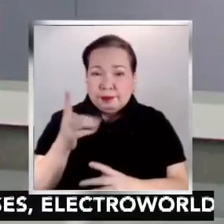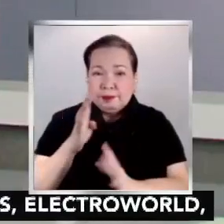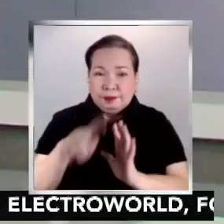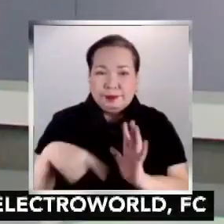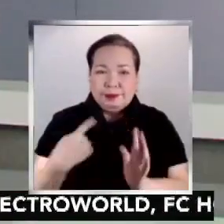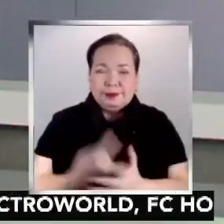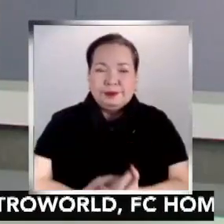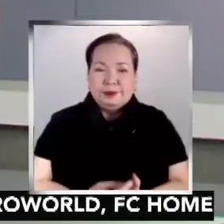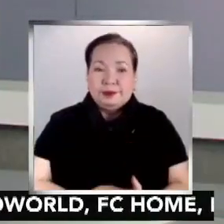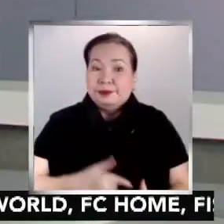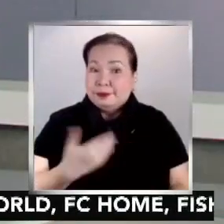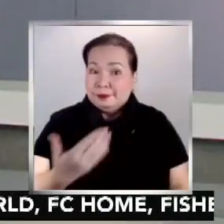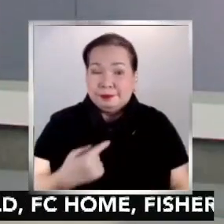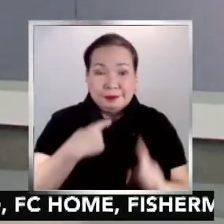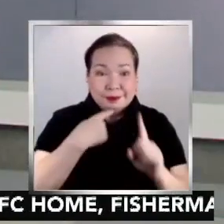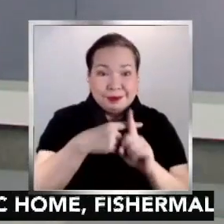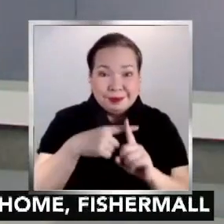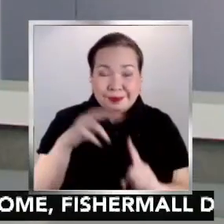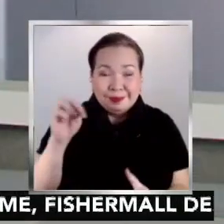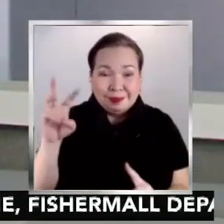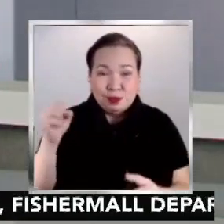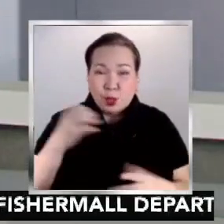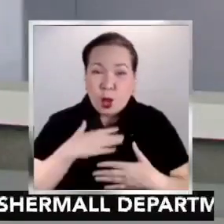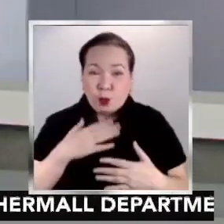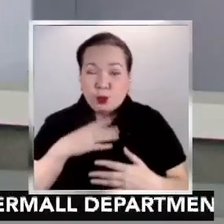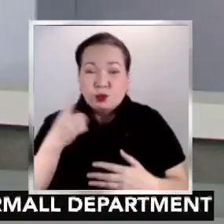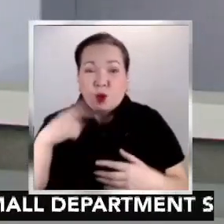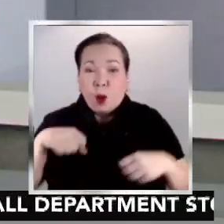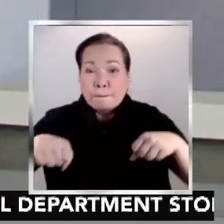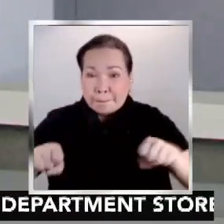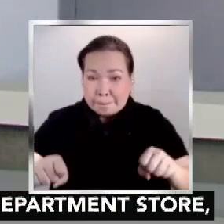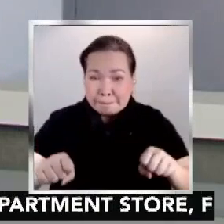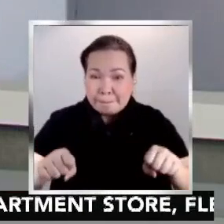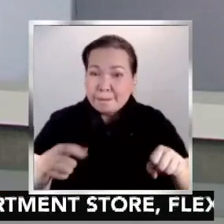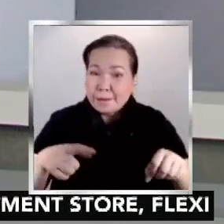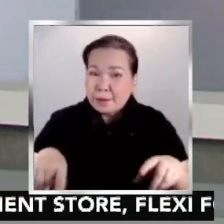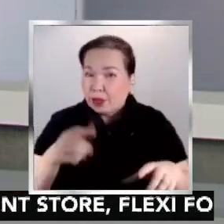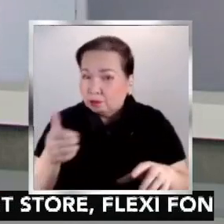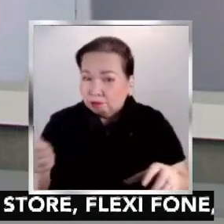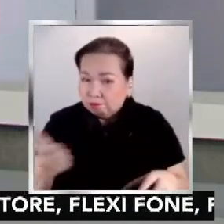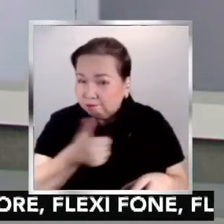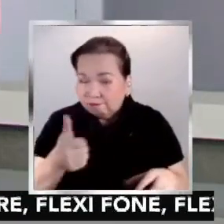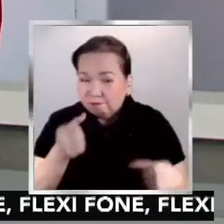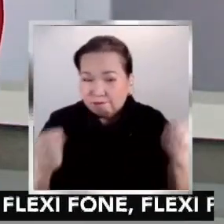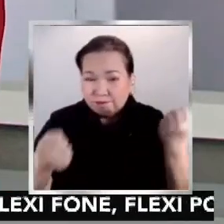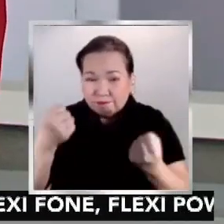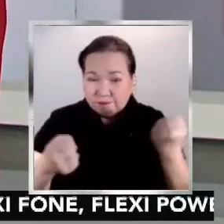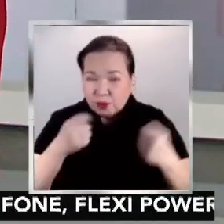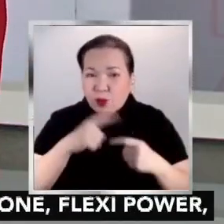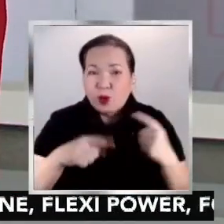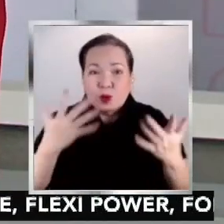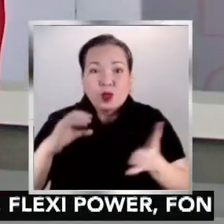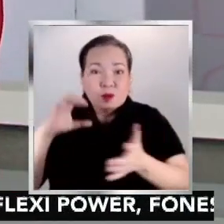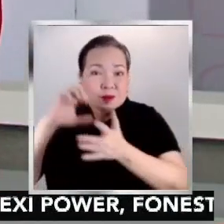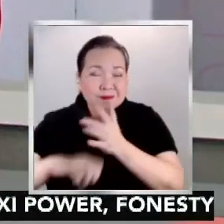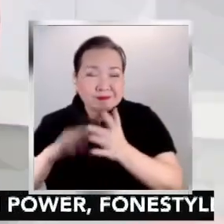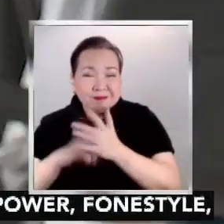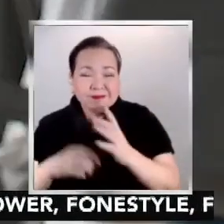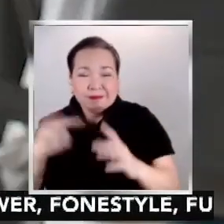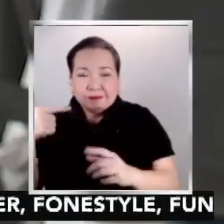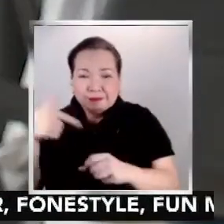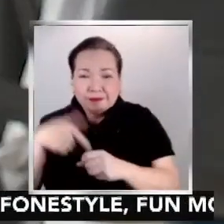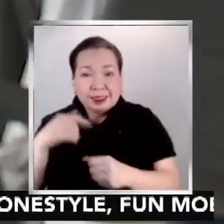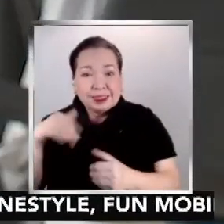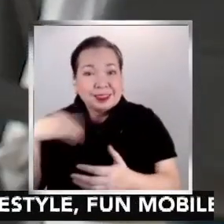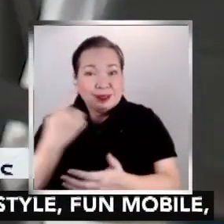Good news naman sa mga motorista. Posible ulit ang big time oil price rollback sa susunod na linggo. Sabi ni